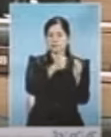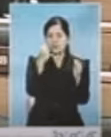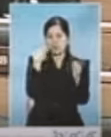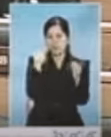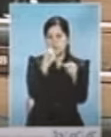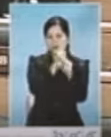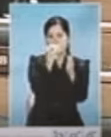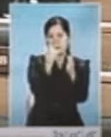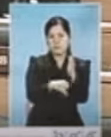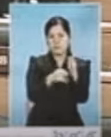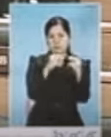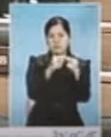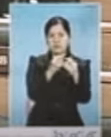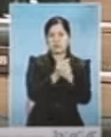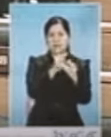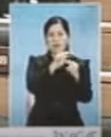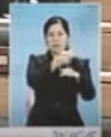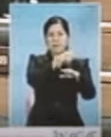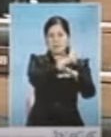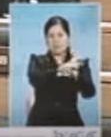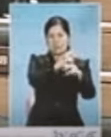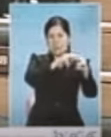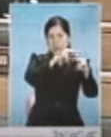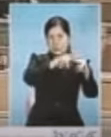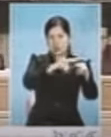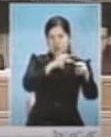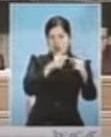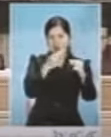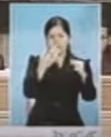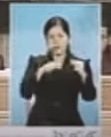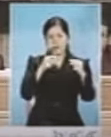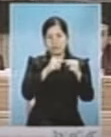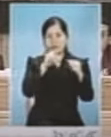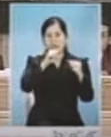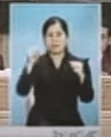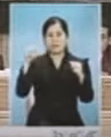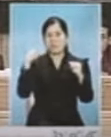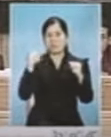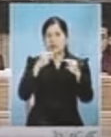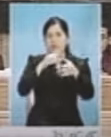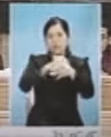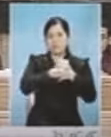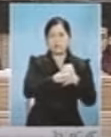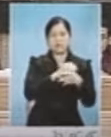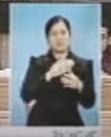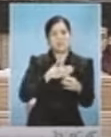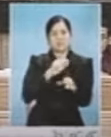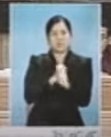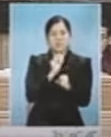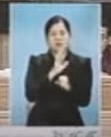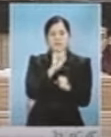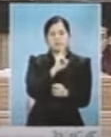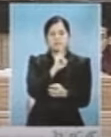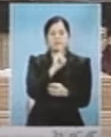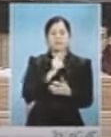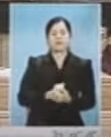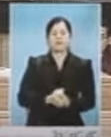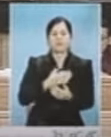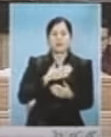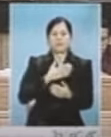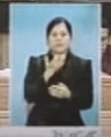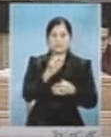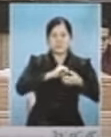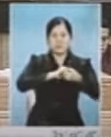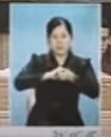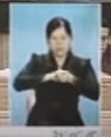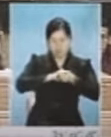ำ ไม่ฮะท่านประสิทธิ์ท่านเรื่องนี้ไม่ต้องอภิปรายนะครับท่านขอความร่วมมือนะครับท่านอภิปร